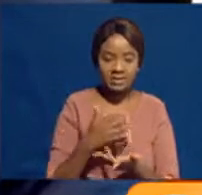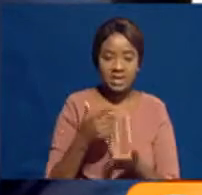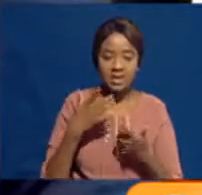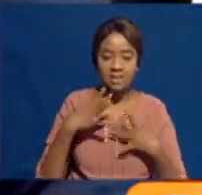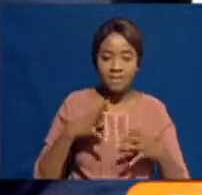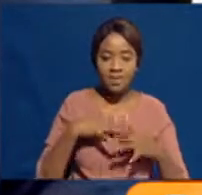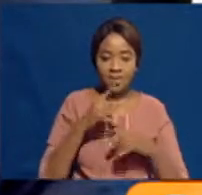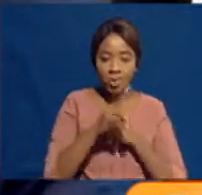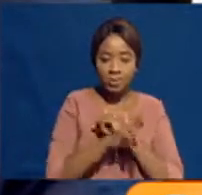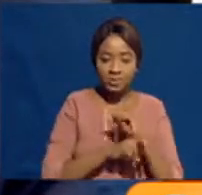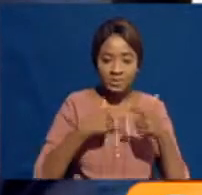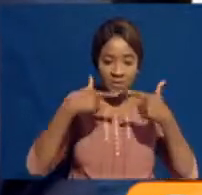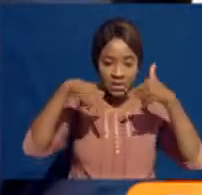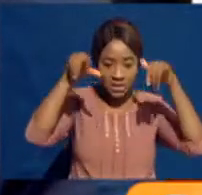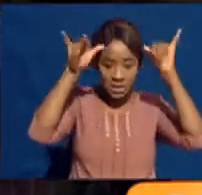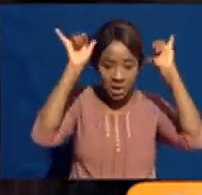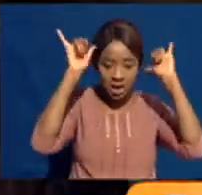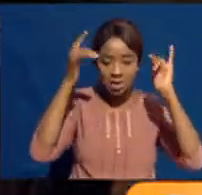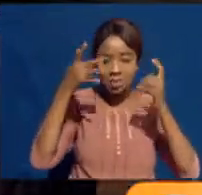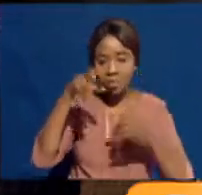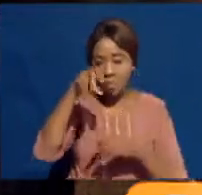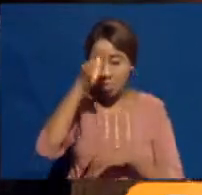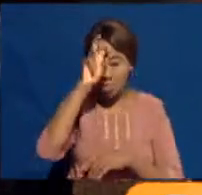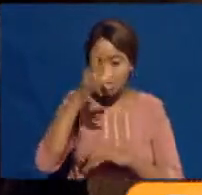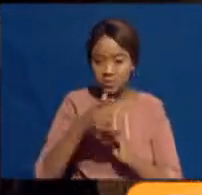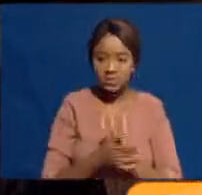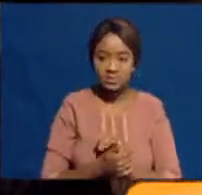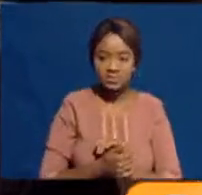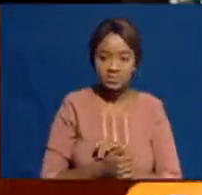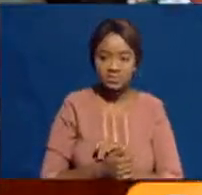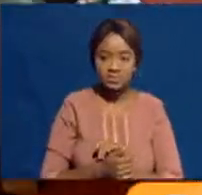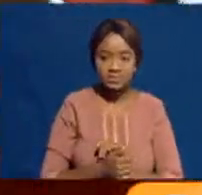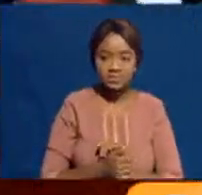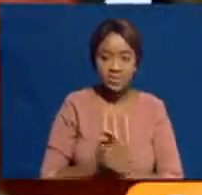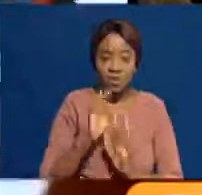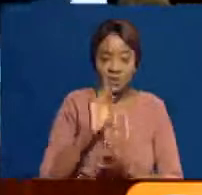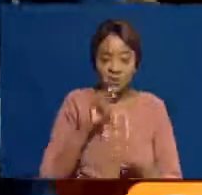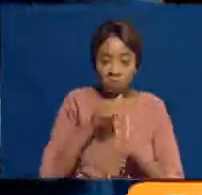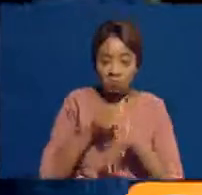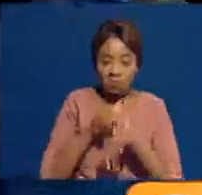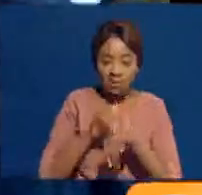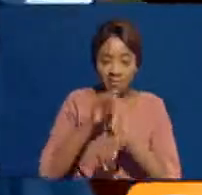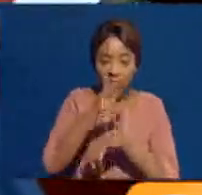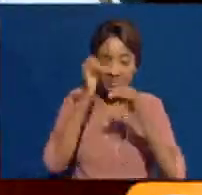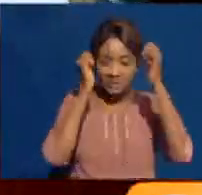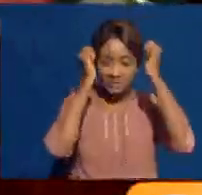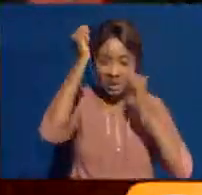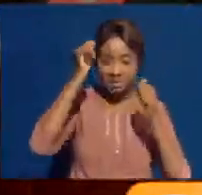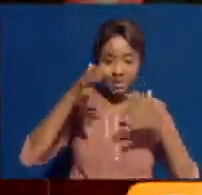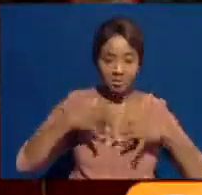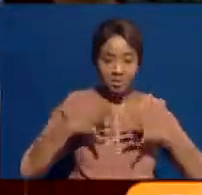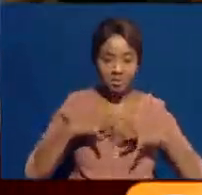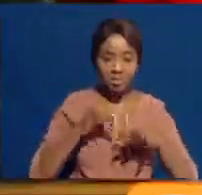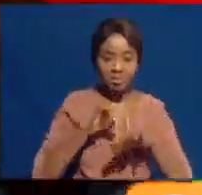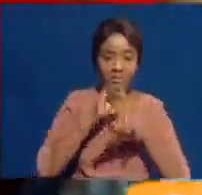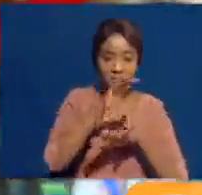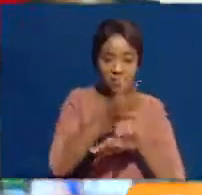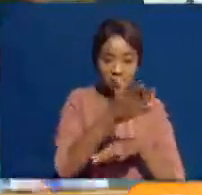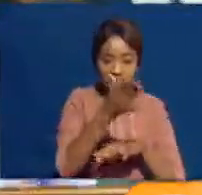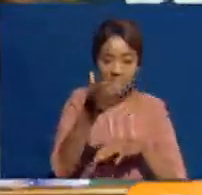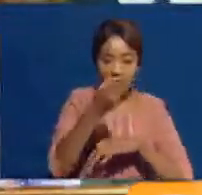and banditry permanently. Tangu operesheni hiyo kwanza, bunduki 42 zilizokuwa mikononi mwa